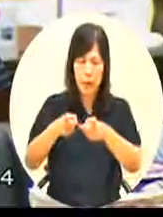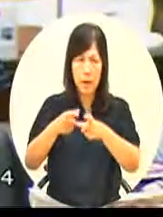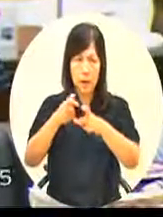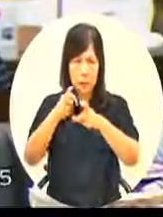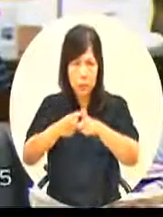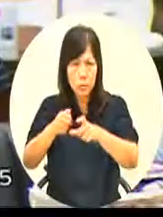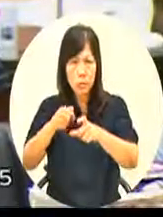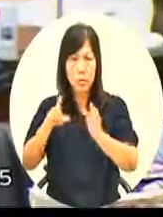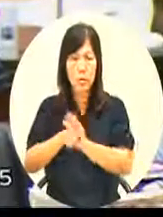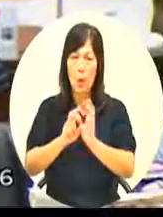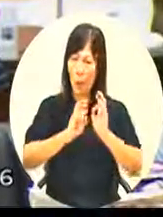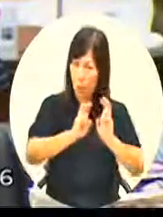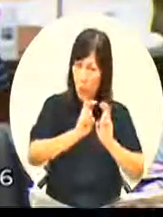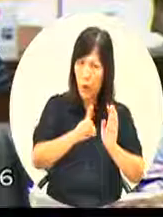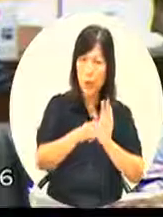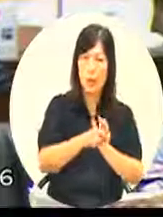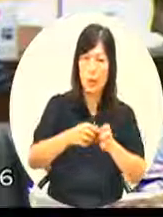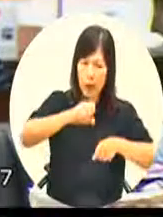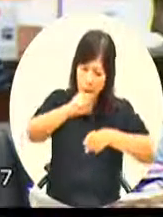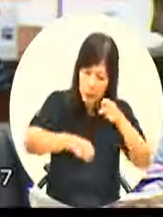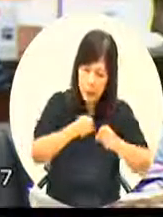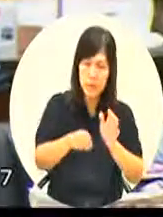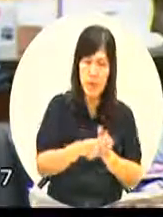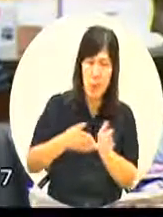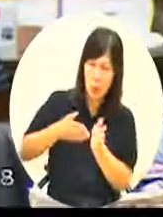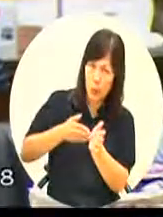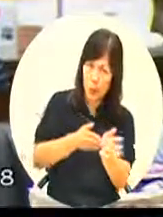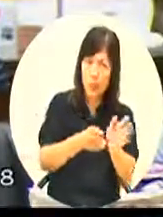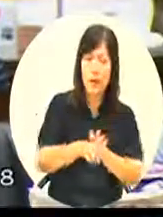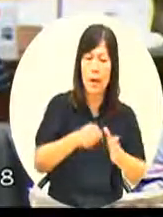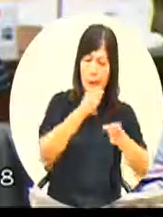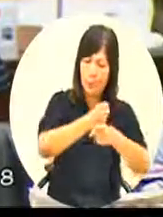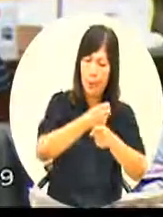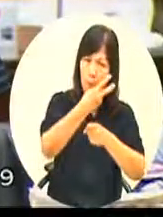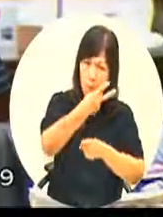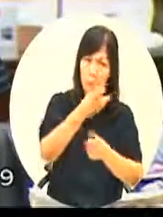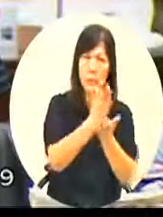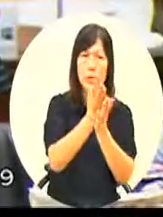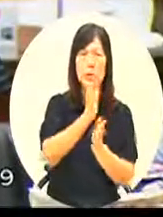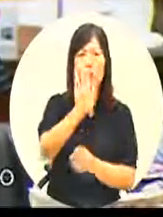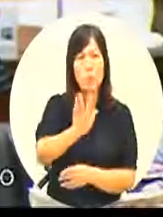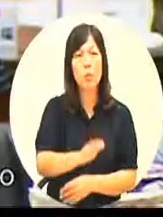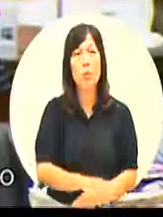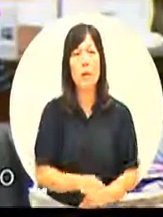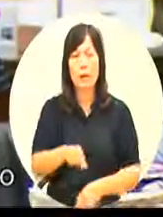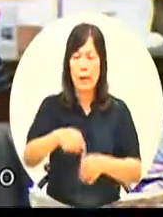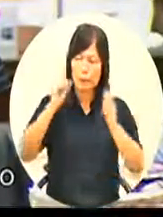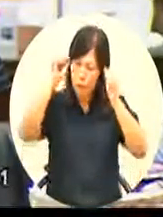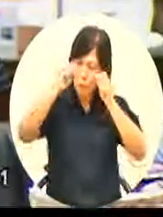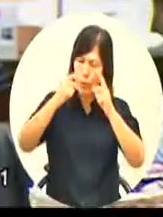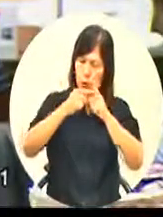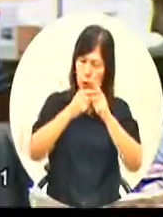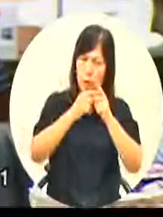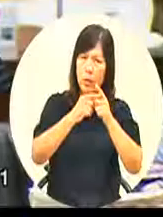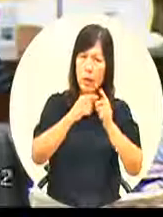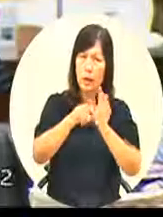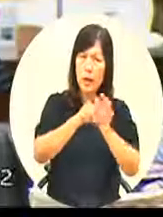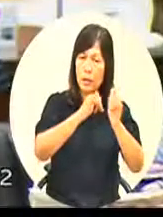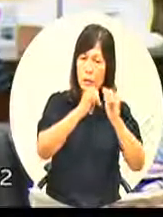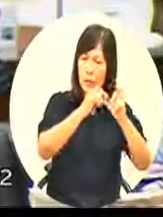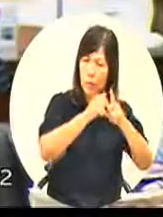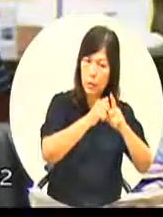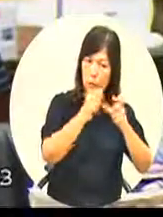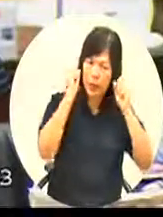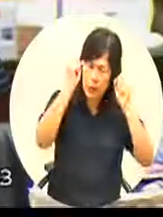有捷运、有自行车道、有轻轨、有博尔，我想这边的运动人潮、这边社区的运动的风